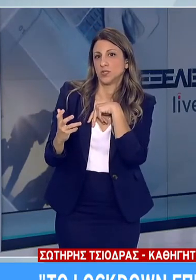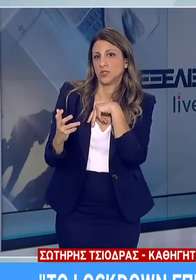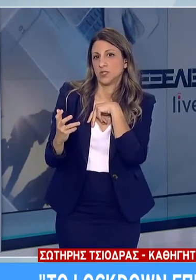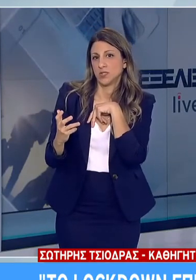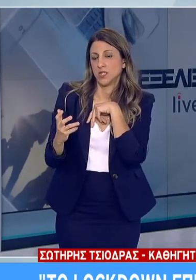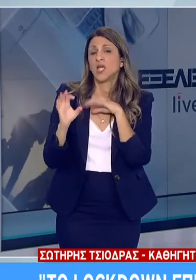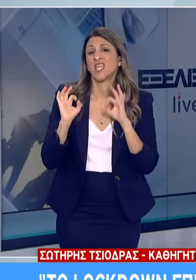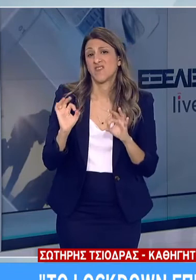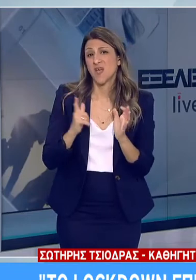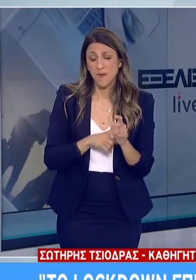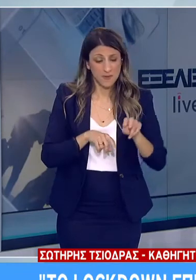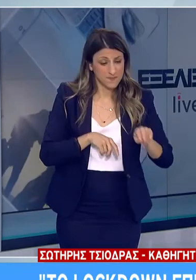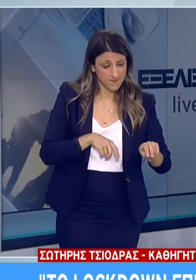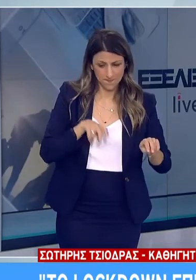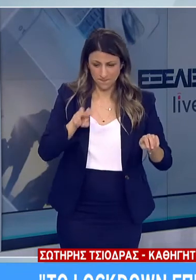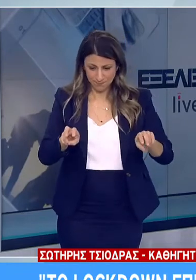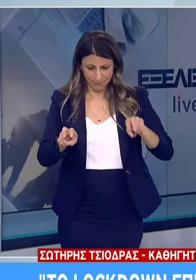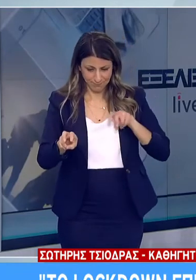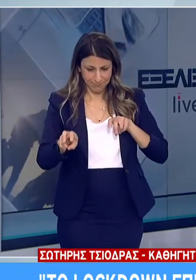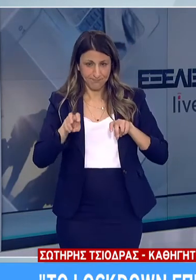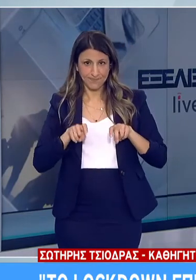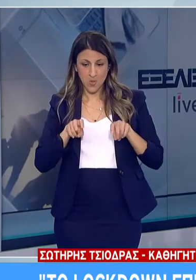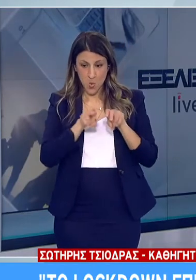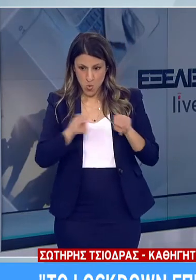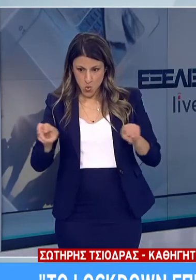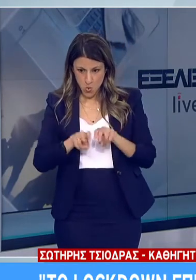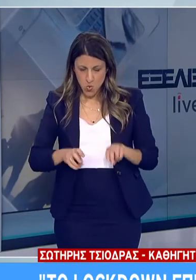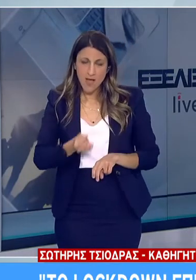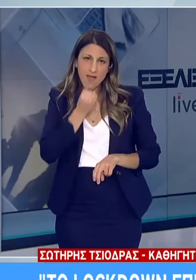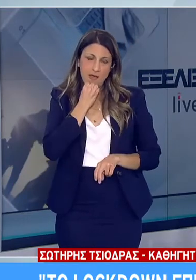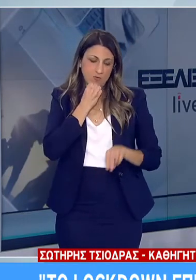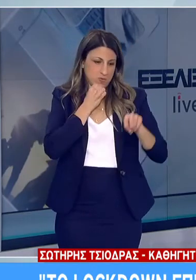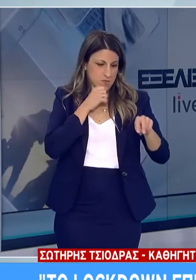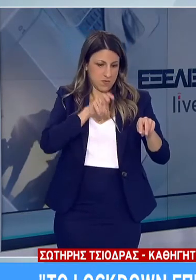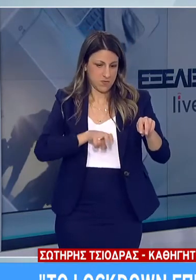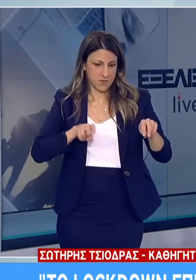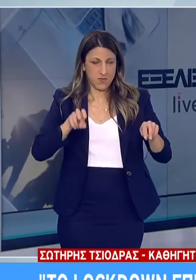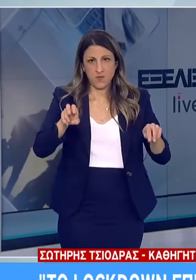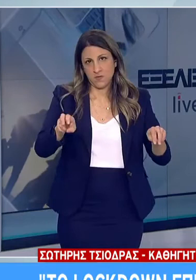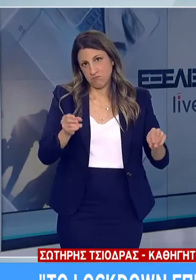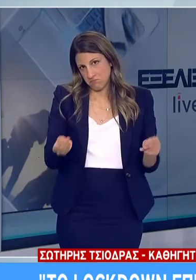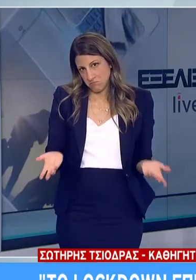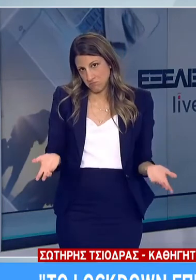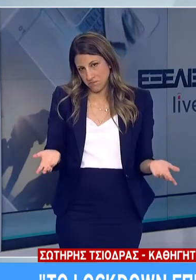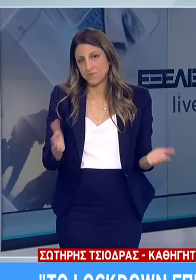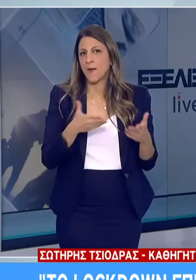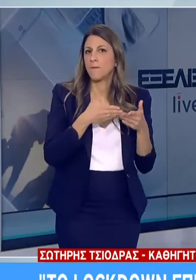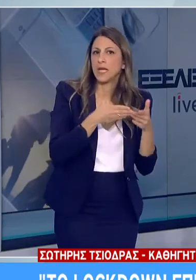γίνεται η αραίωση των καθισμάτων όπως τα μέσα μαζικής μεταφοράς ή τα μέσα που αφορούν